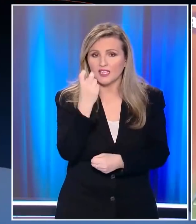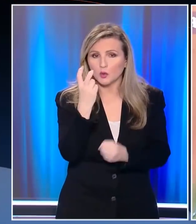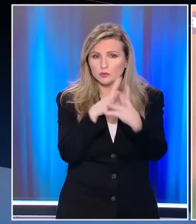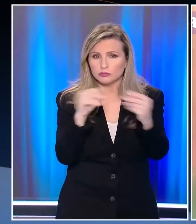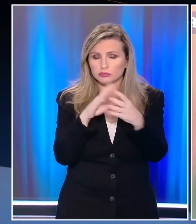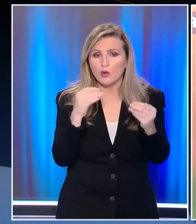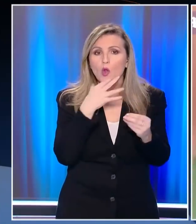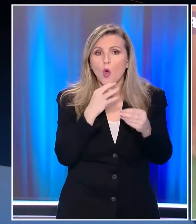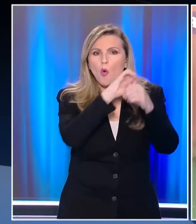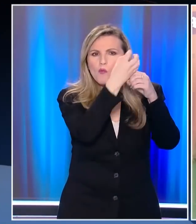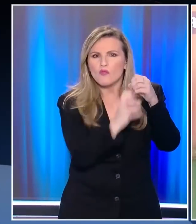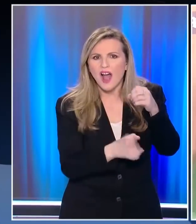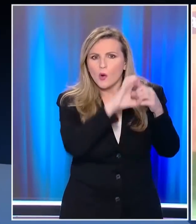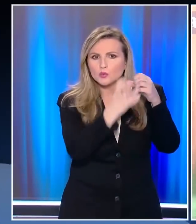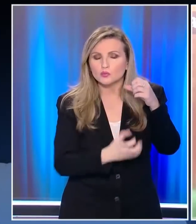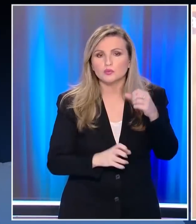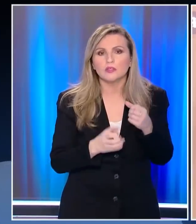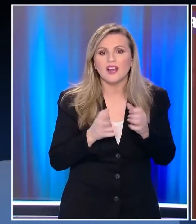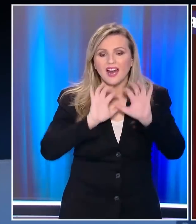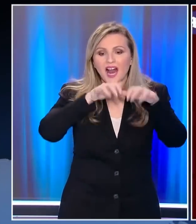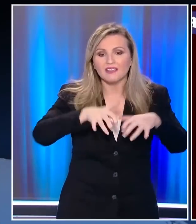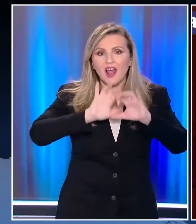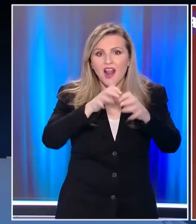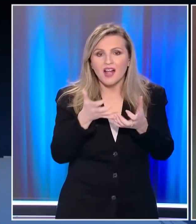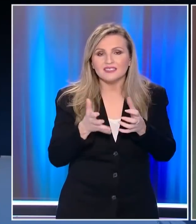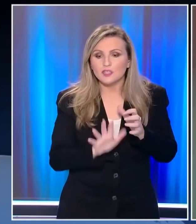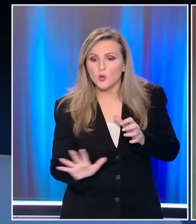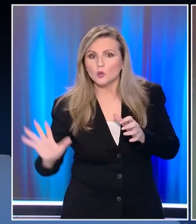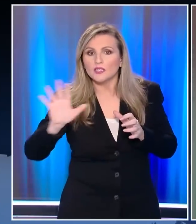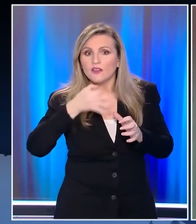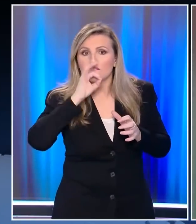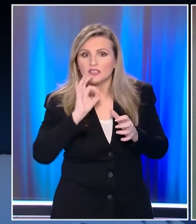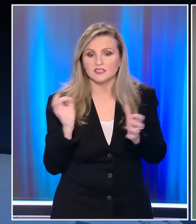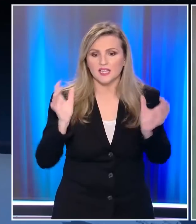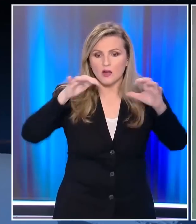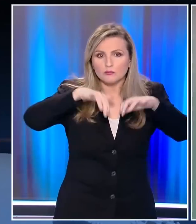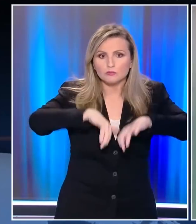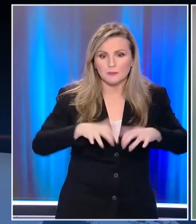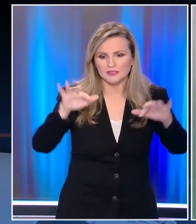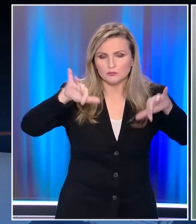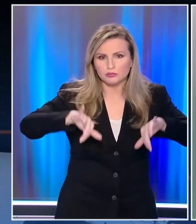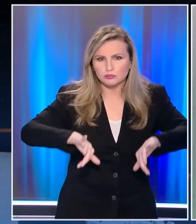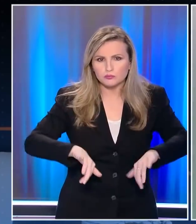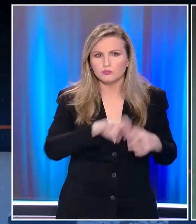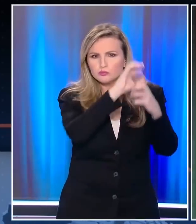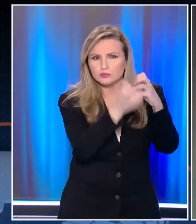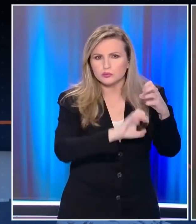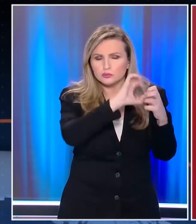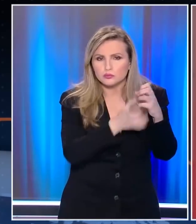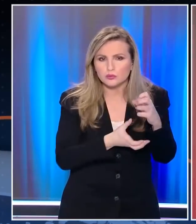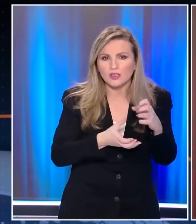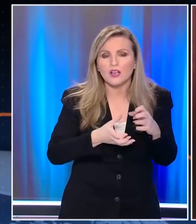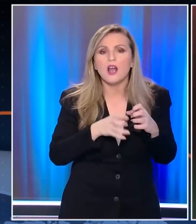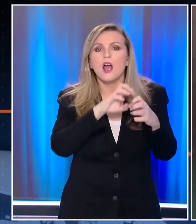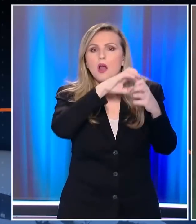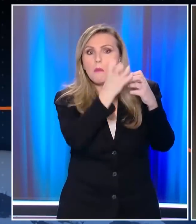πτώση βράχων επάνω σε σκάφη κοντά σε καταράκτη στην νοτιοανατολική Βραζιλία. Ένας τεράστιος όγκος βράχων ξαφνικά αποκολλήθηκε